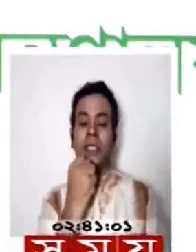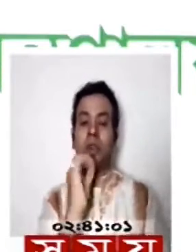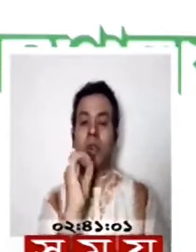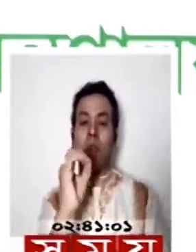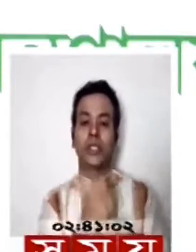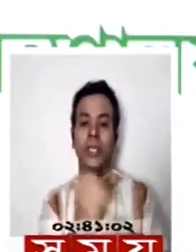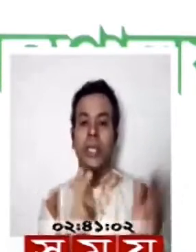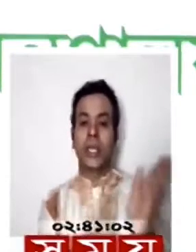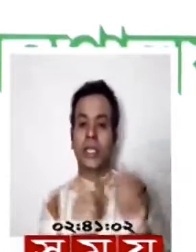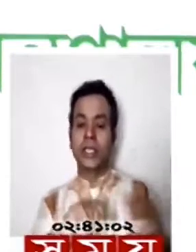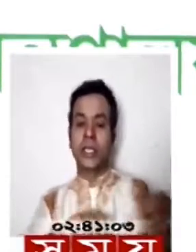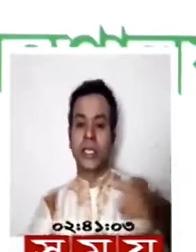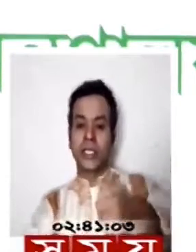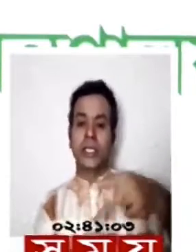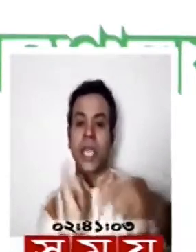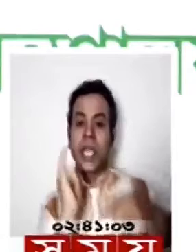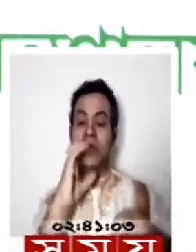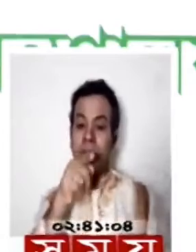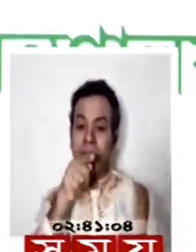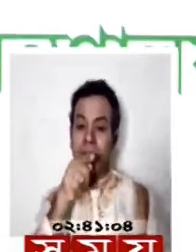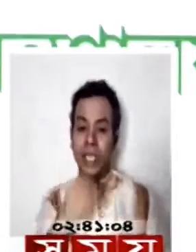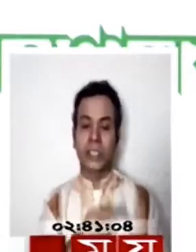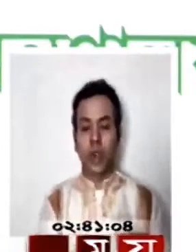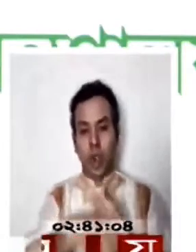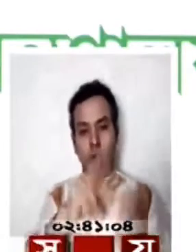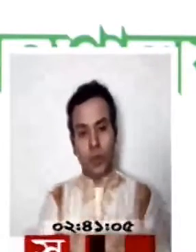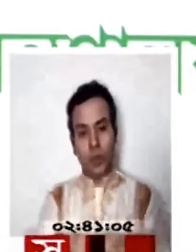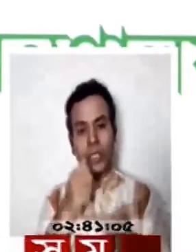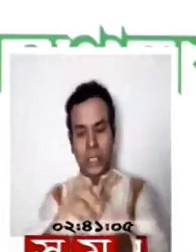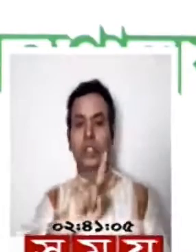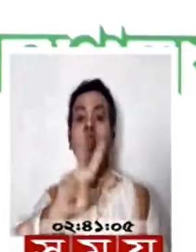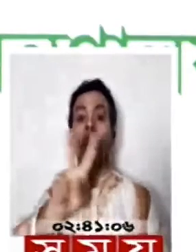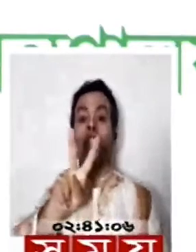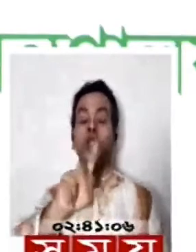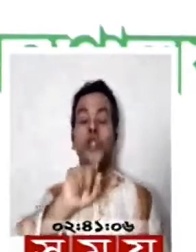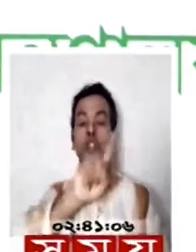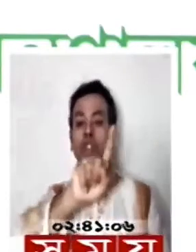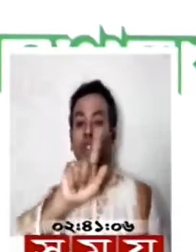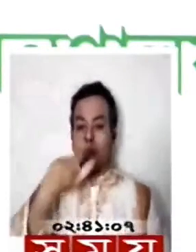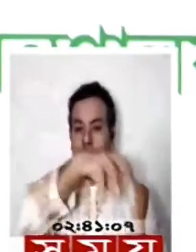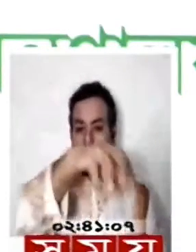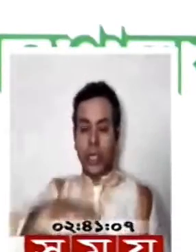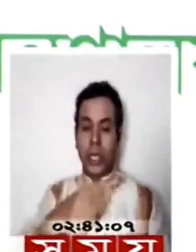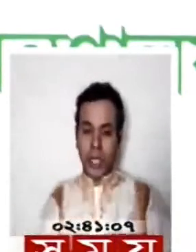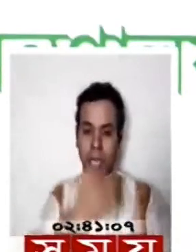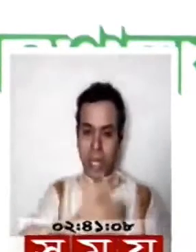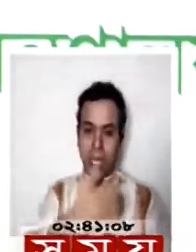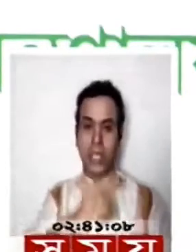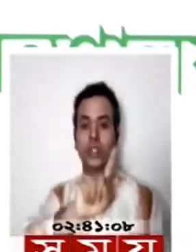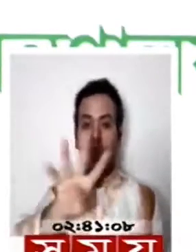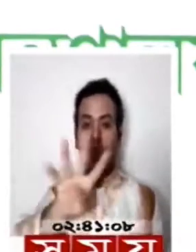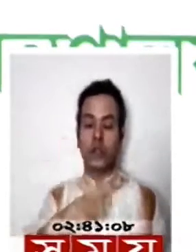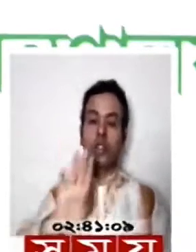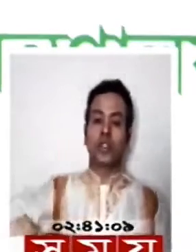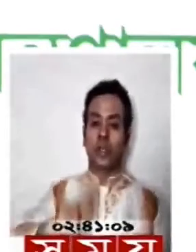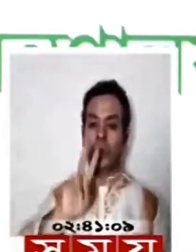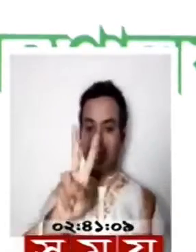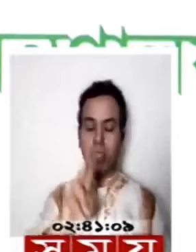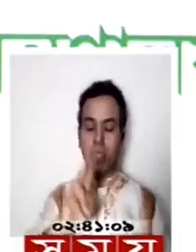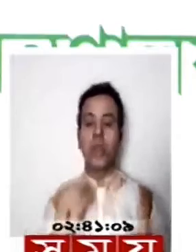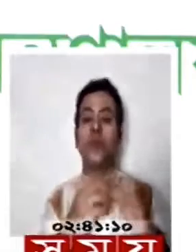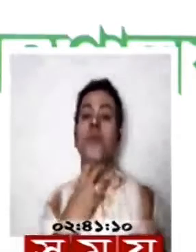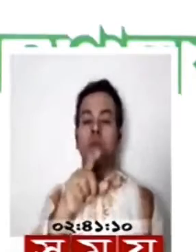অনেকগুলো হাসপাতাল এবং ডায়াগনস্টিক সেন্টারকে অনুমতি দেওয়া হয়েছে আরটিপিসিআর পরীক্ষা করার জন্য। এ সংখ্যা